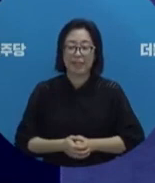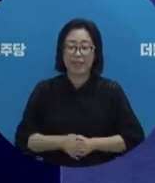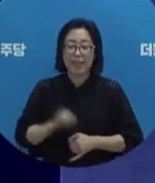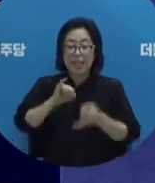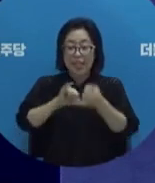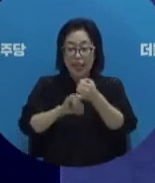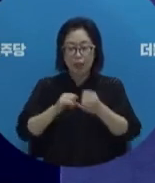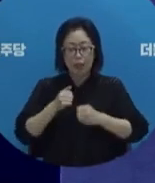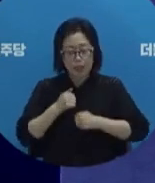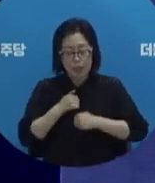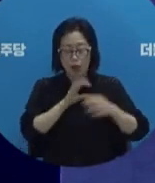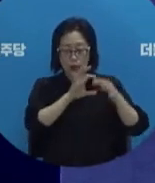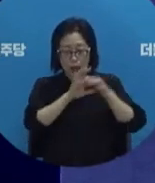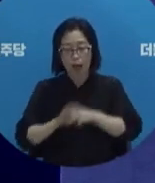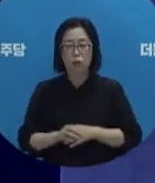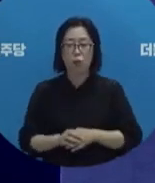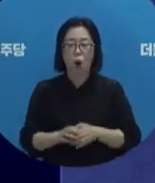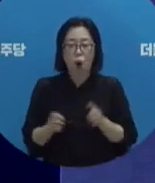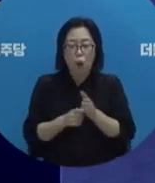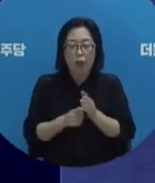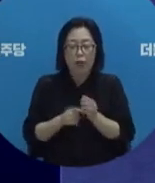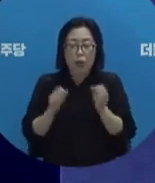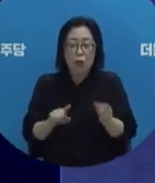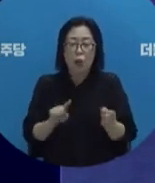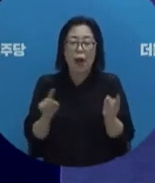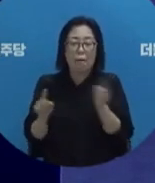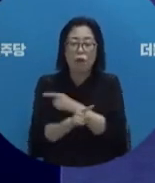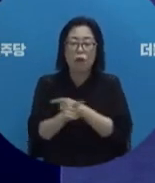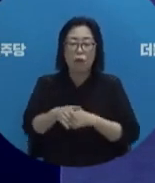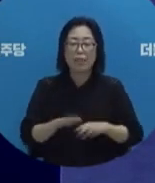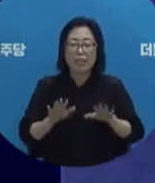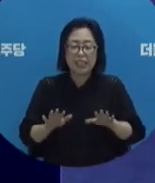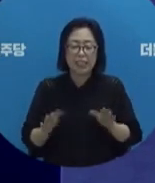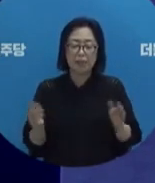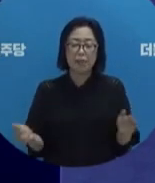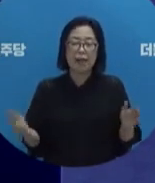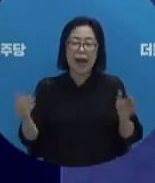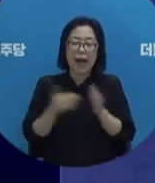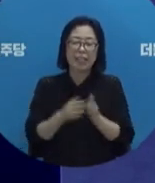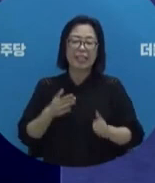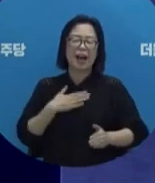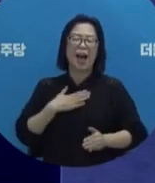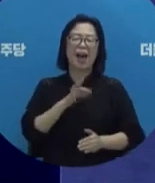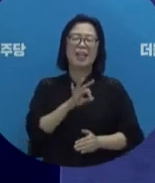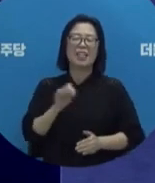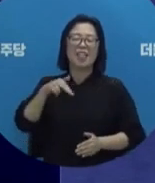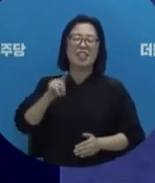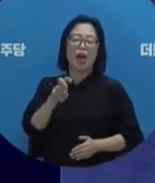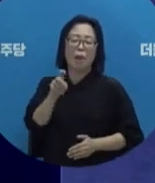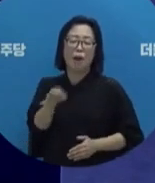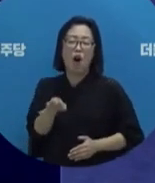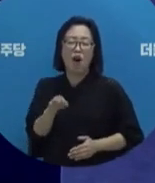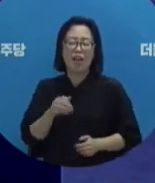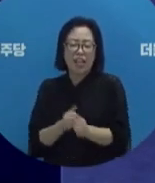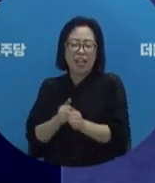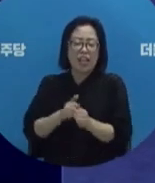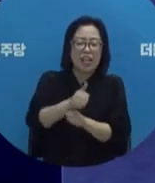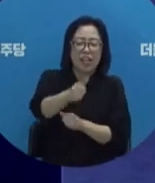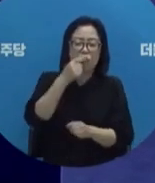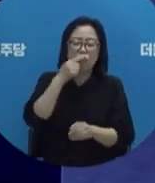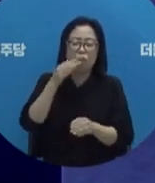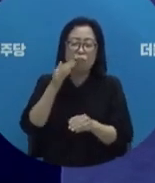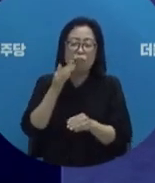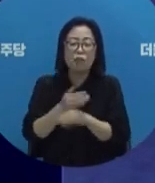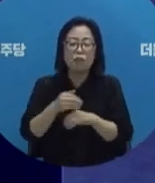약속을 지켜 왔고 위기를 기회로 만들면서 이 자리까지 온 적이 이재명 이야말로 이준 민주당을 위한